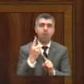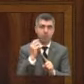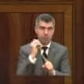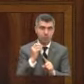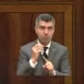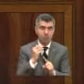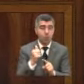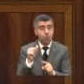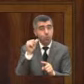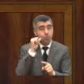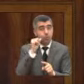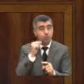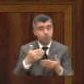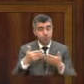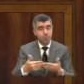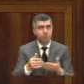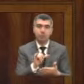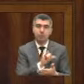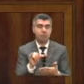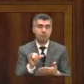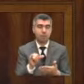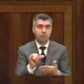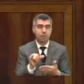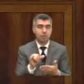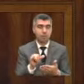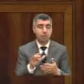راسنا، جائحه عالميه ومغربيه،